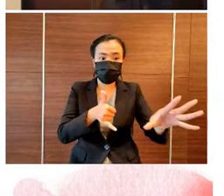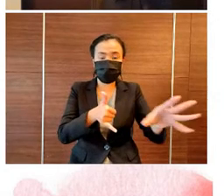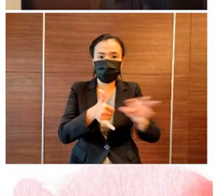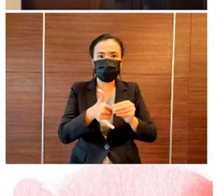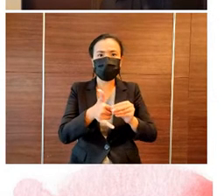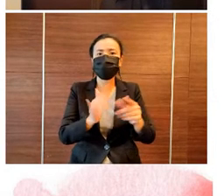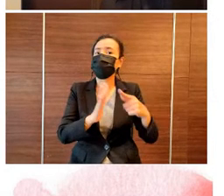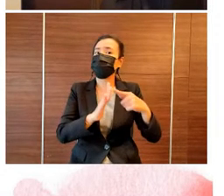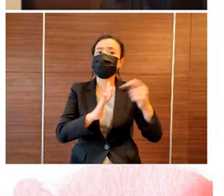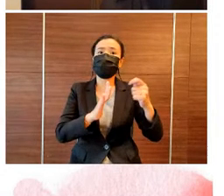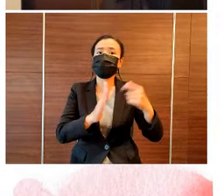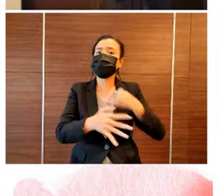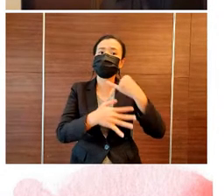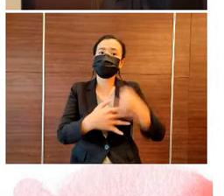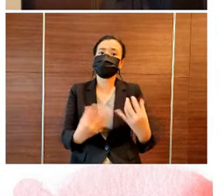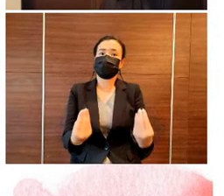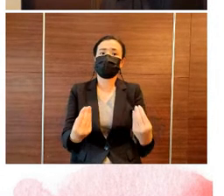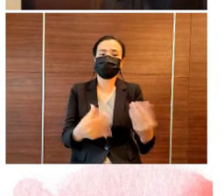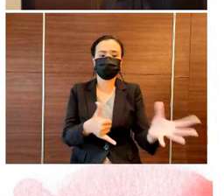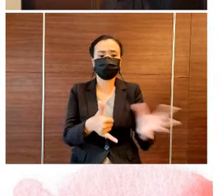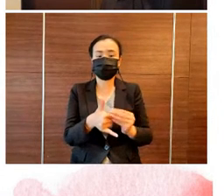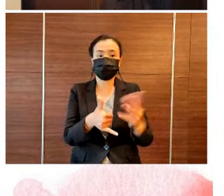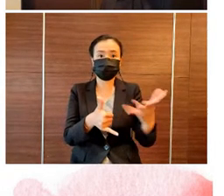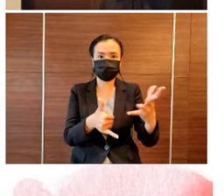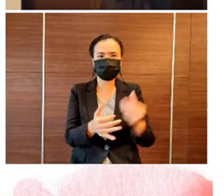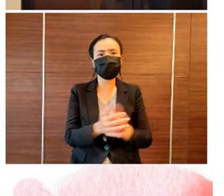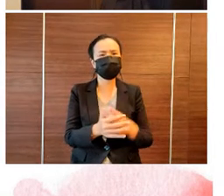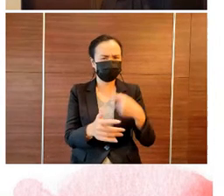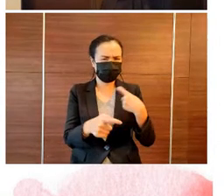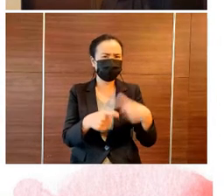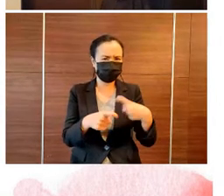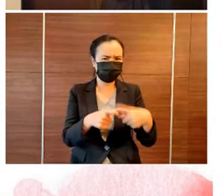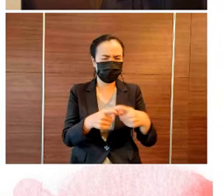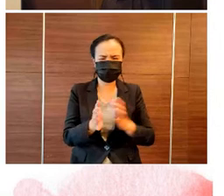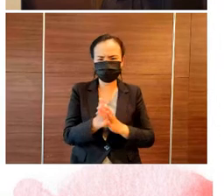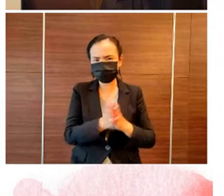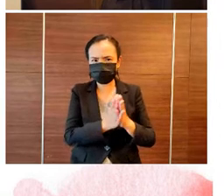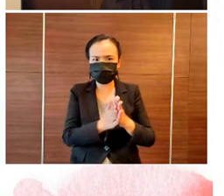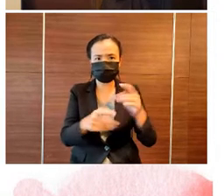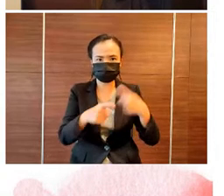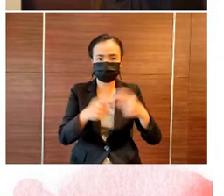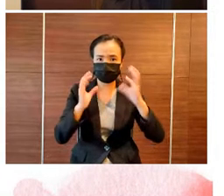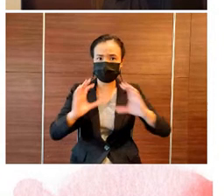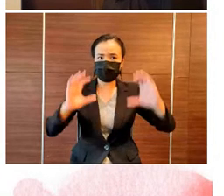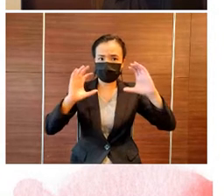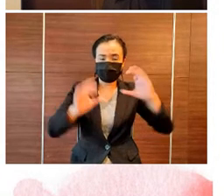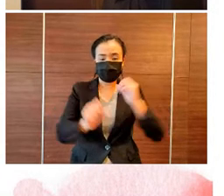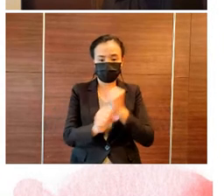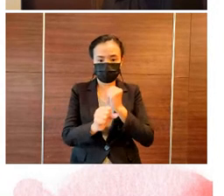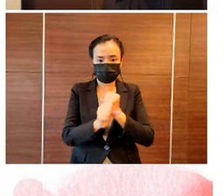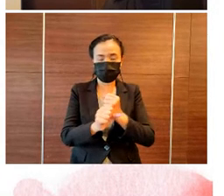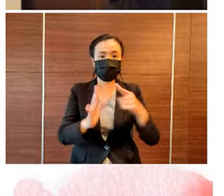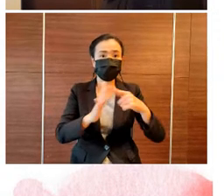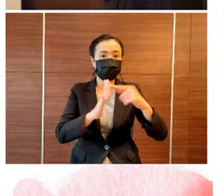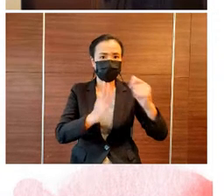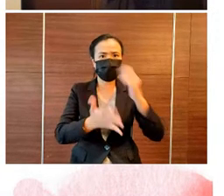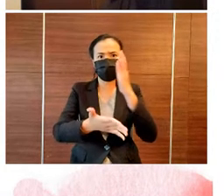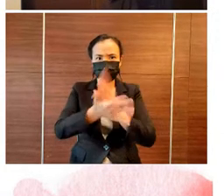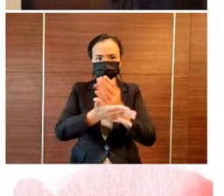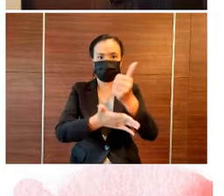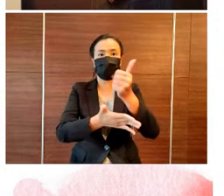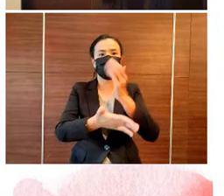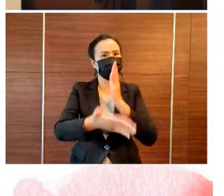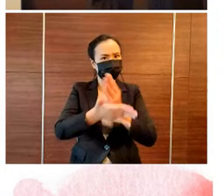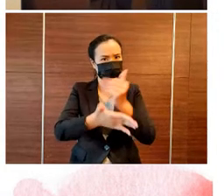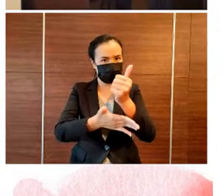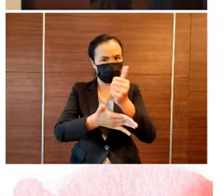จบเพราะฉะนั้นเป็นสิ่งที่ท้าทายรัฐบาลว่าการทำแบบนี้นะครับเราจะยุติเอสได้ตรงไปตรงมาน